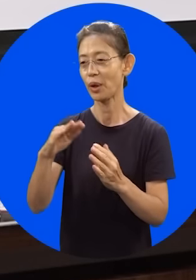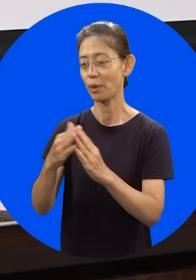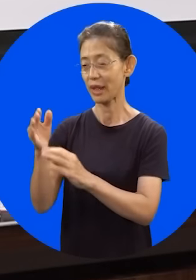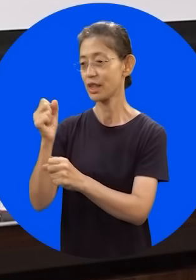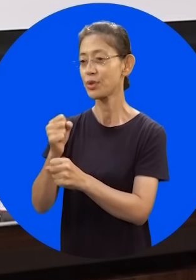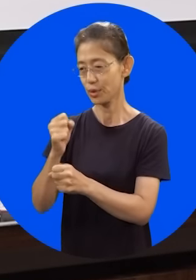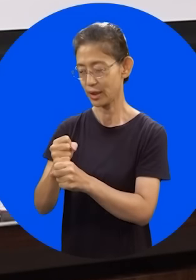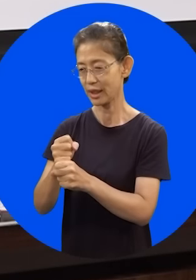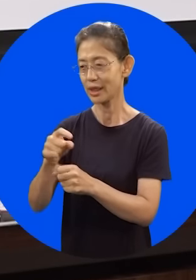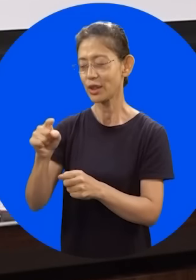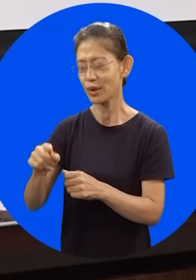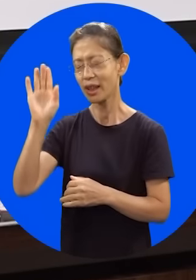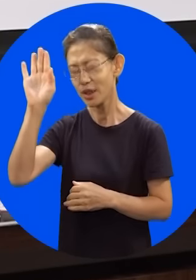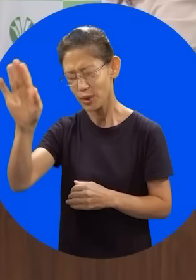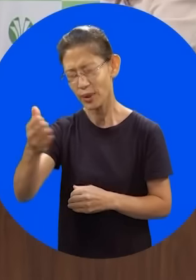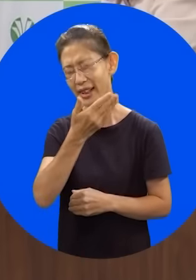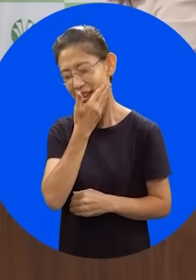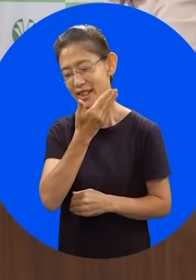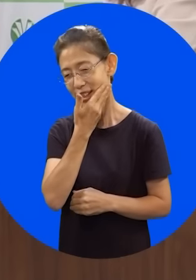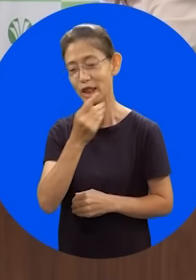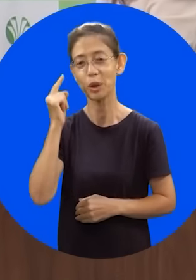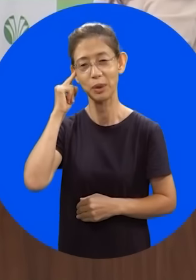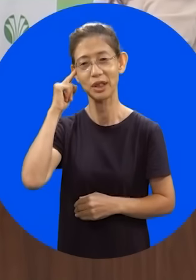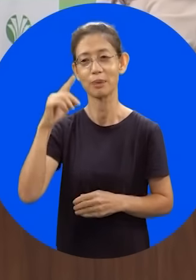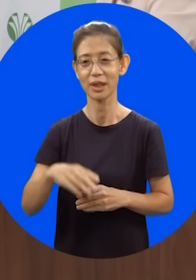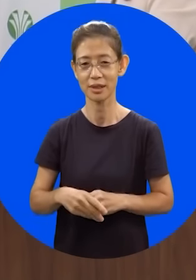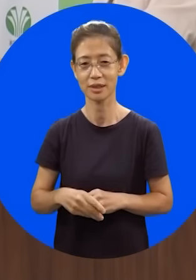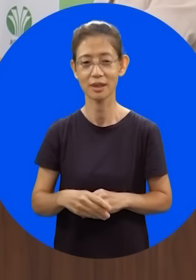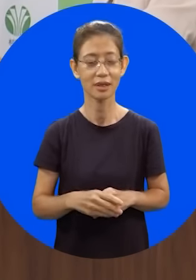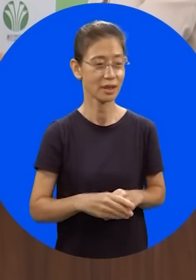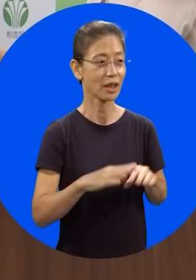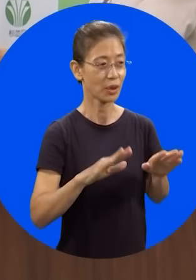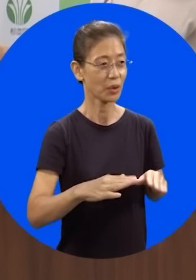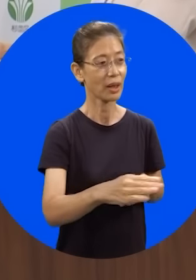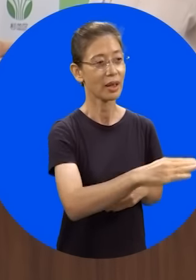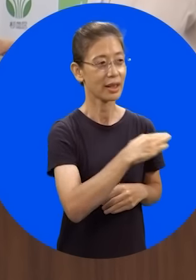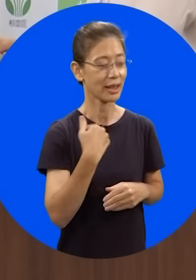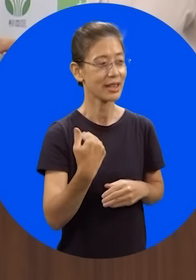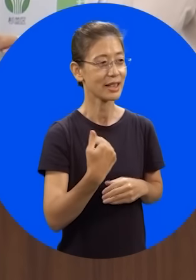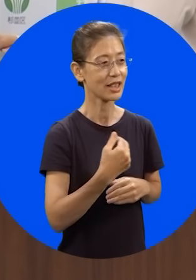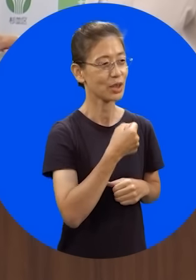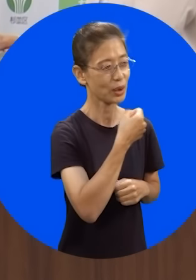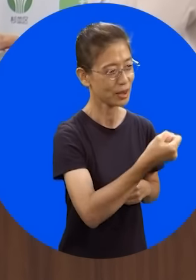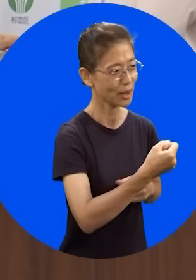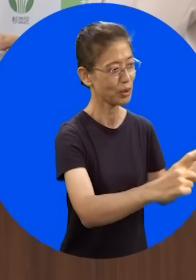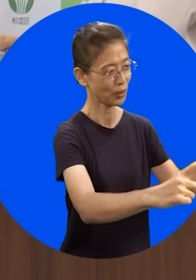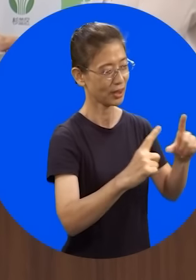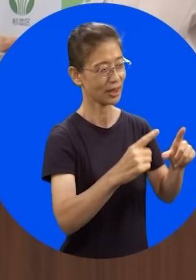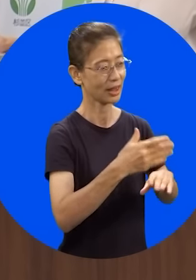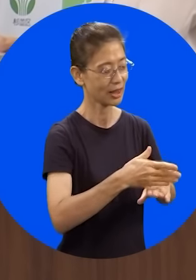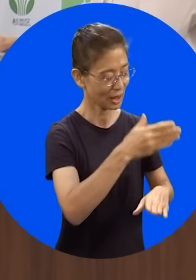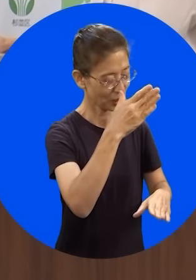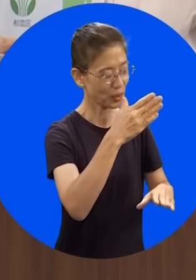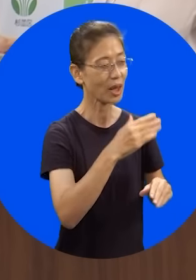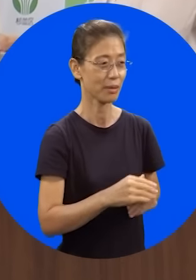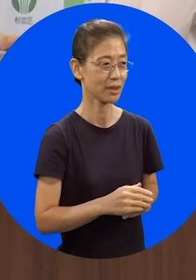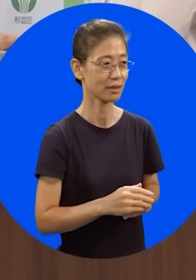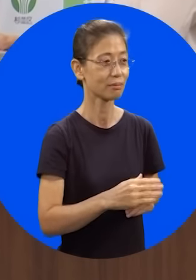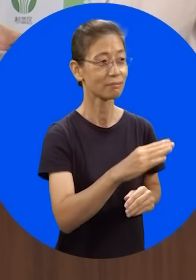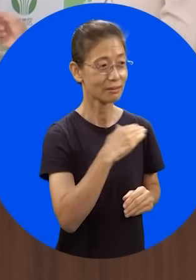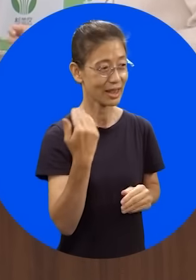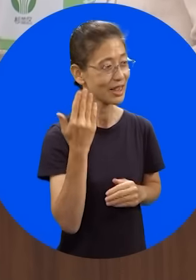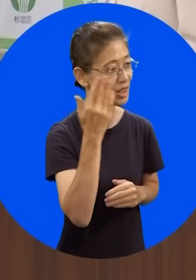るのかなというふうに思っています。 今日は私たちの質問に答えていただきありがとうございました。これで杉並キッ